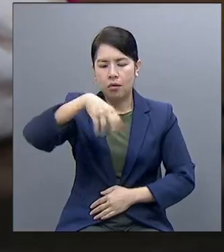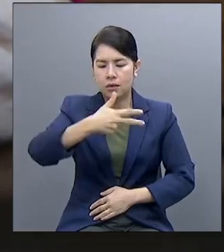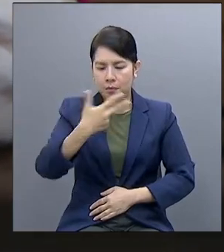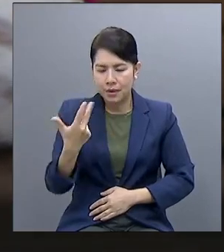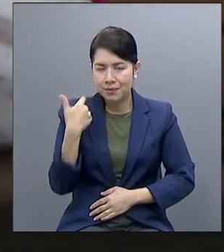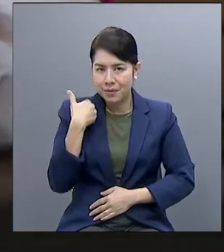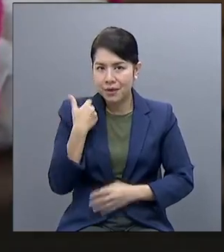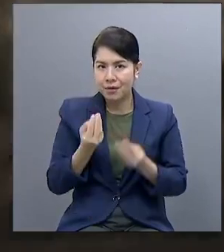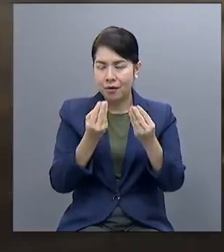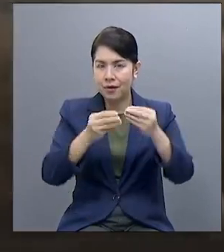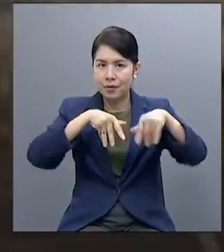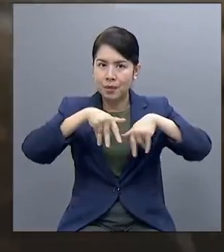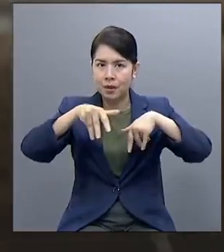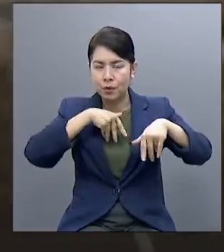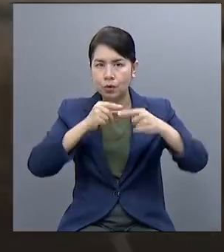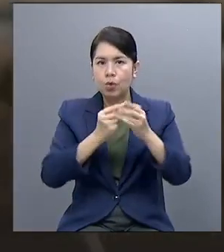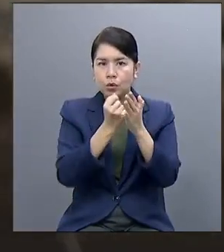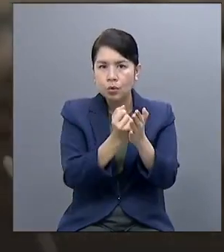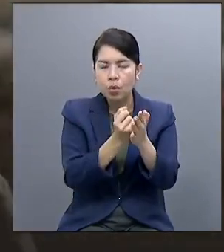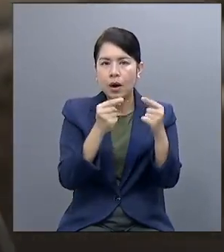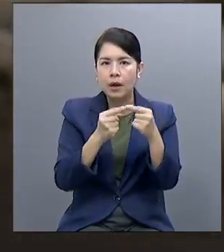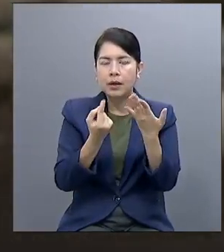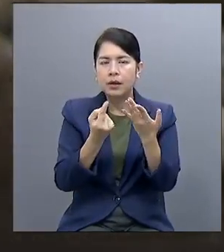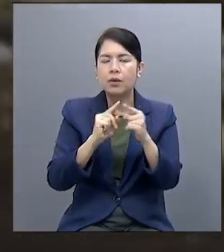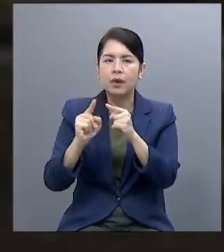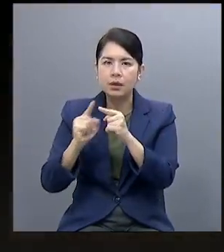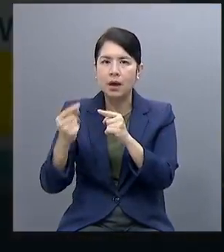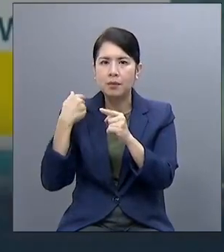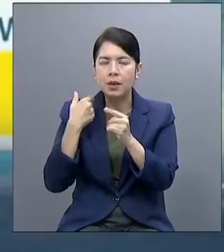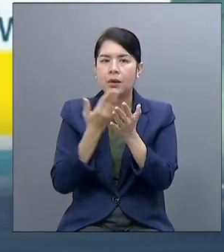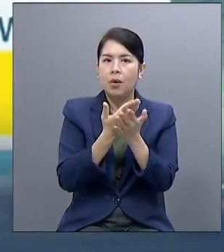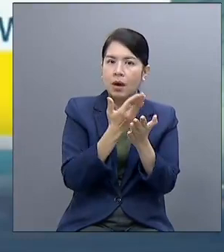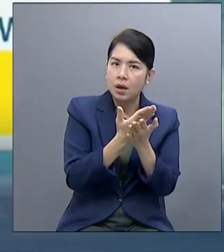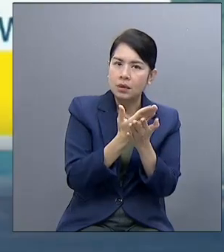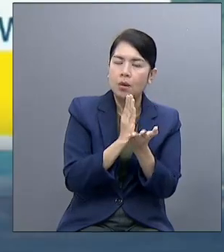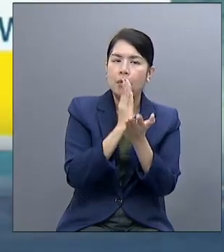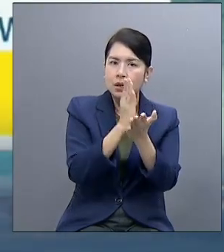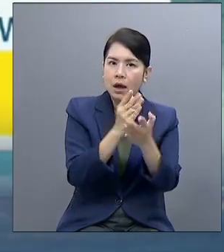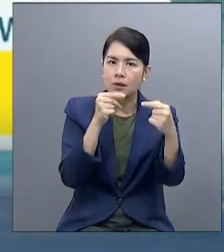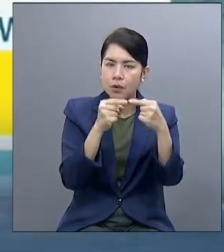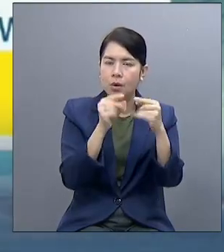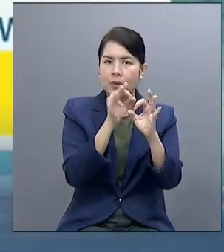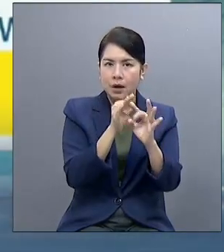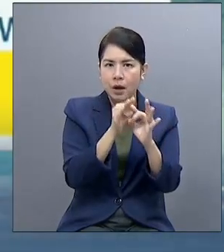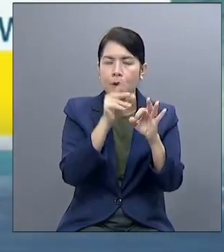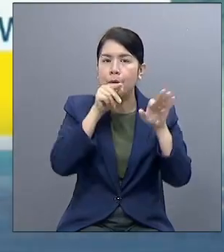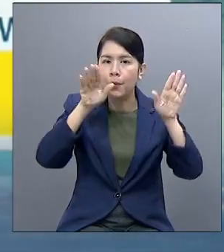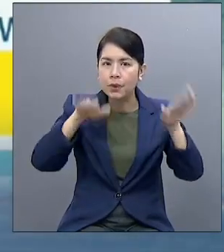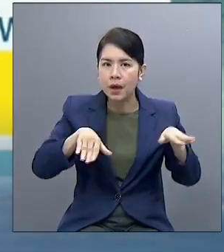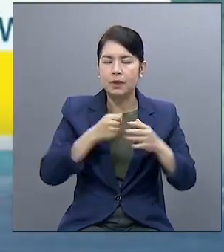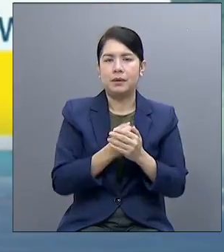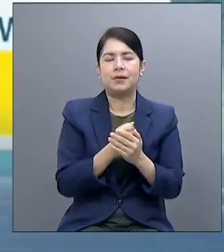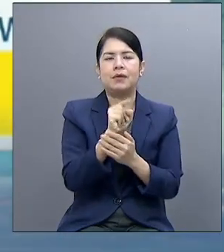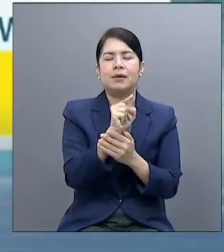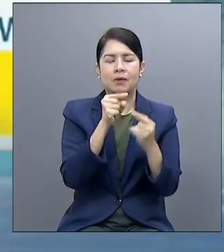บไออุ่นให้เด็กๆและพี่น้องกลุ่มชาติพันธุ์โดยการบริจาคเงินผ่านบัญชีธนาคารกรุงไทยสาขาหางดงประเภท